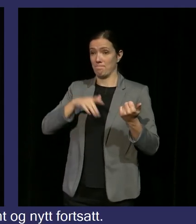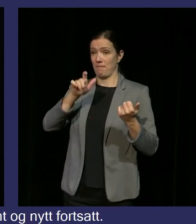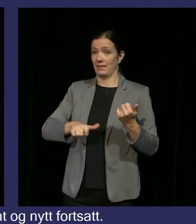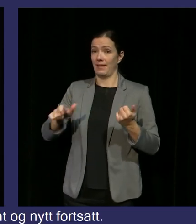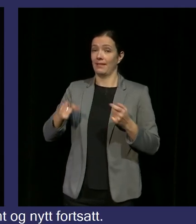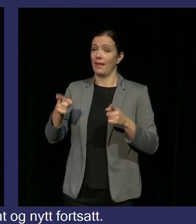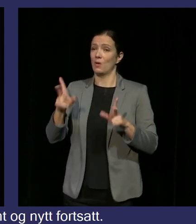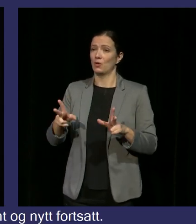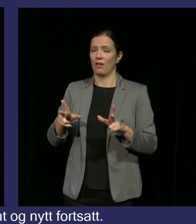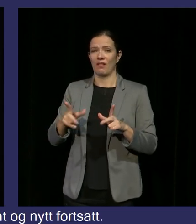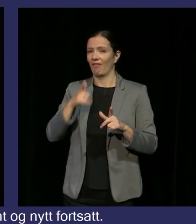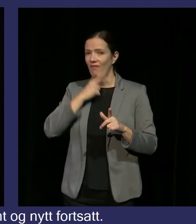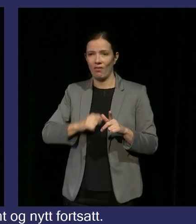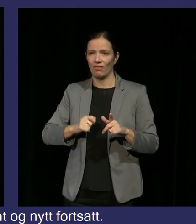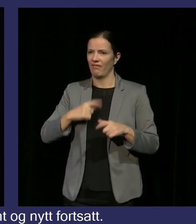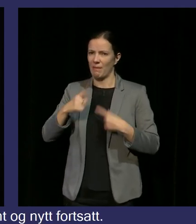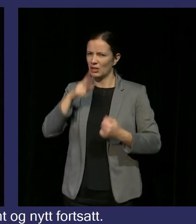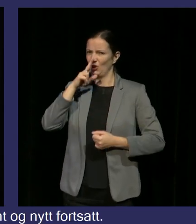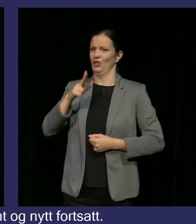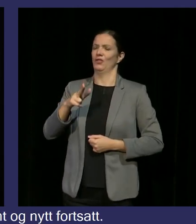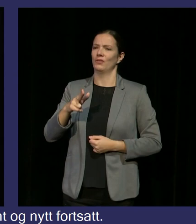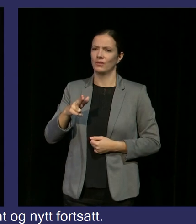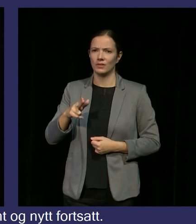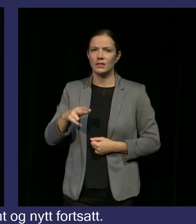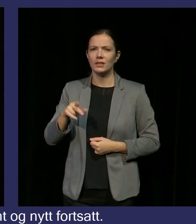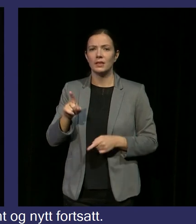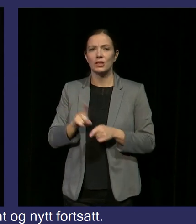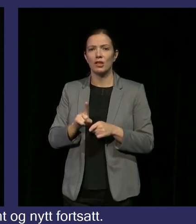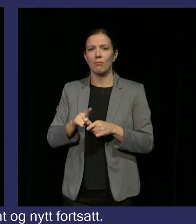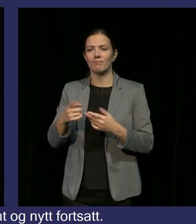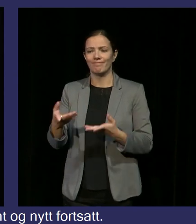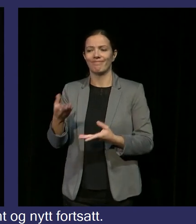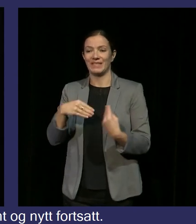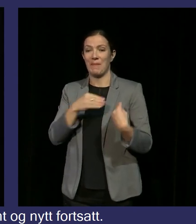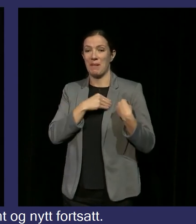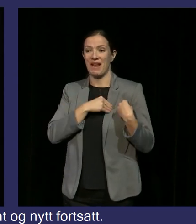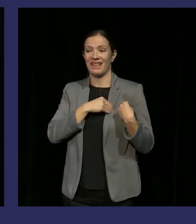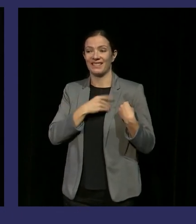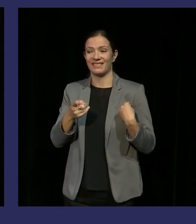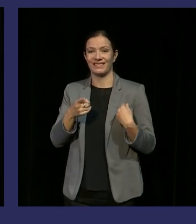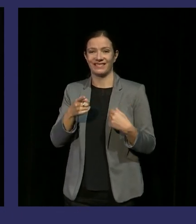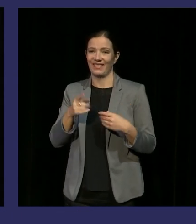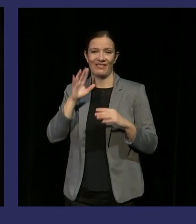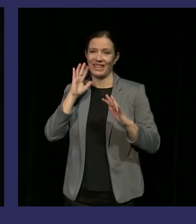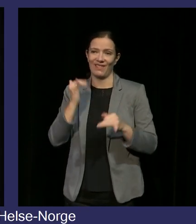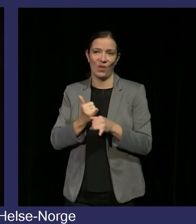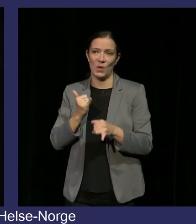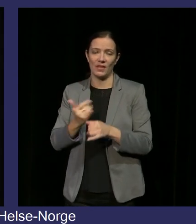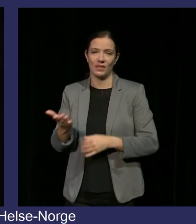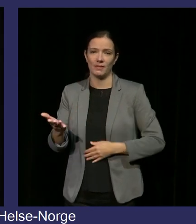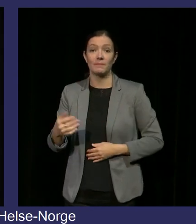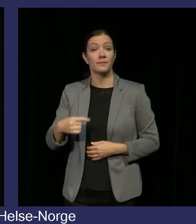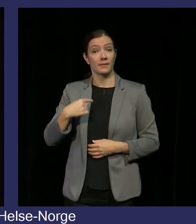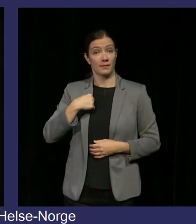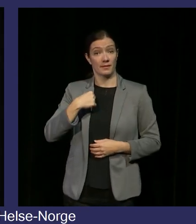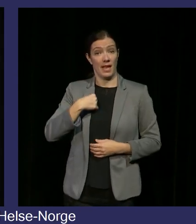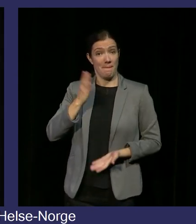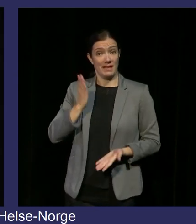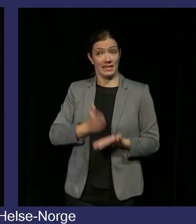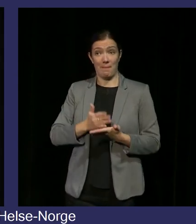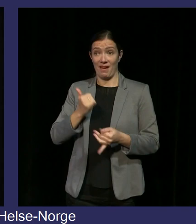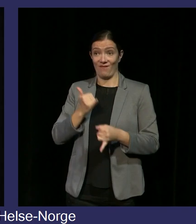også uvant og nytt fortsatt, og som de da gir tilbakemelding på at de sliter med. Hvis jeg kunne bestemme